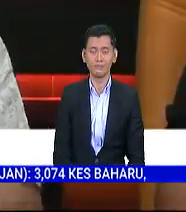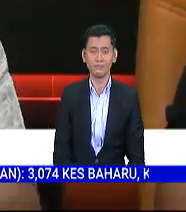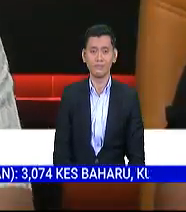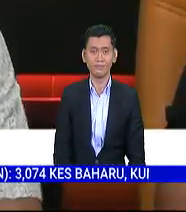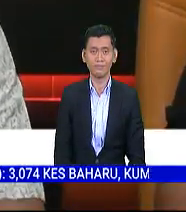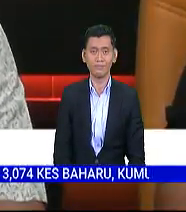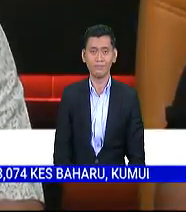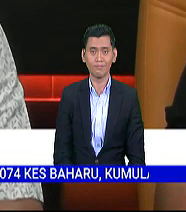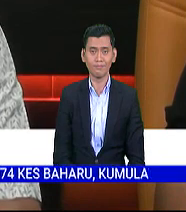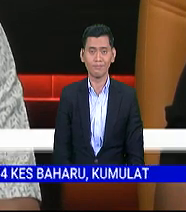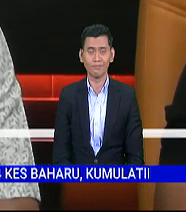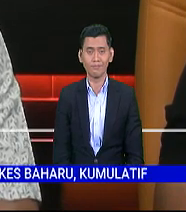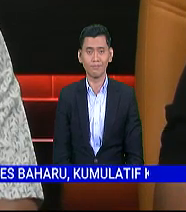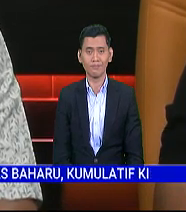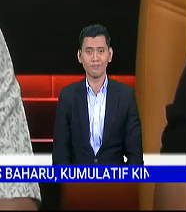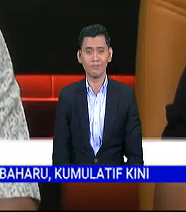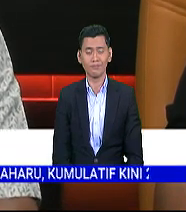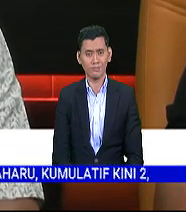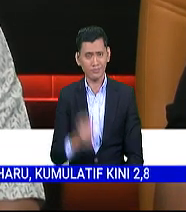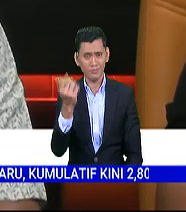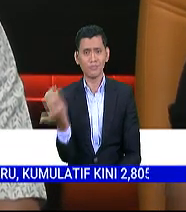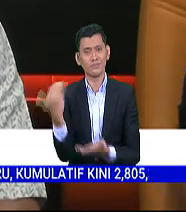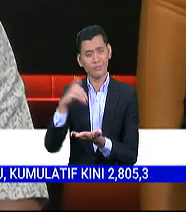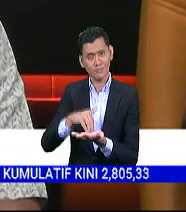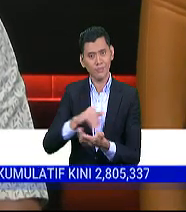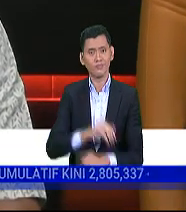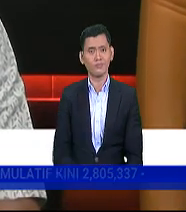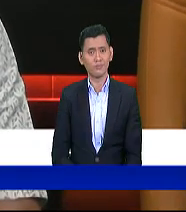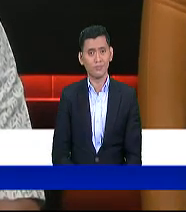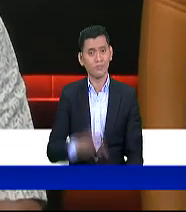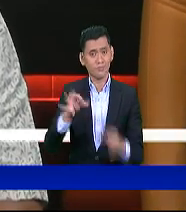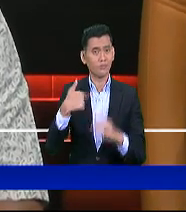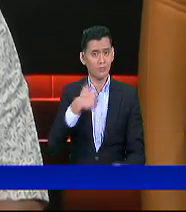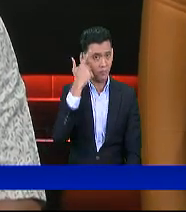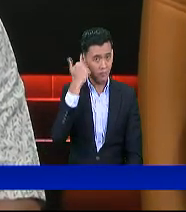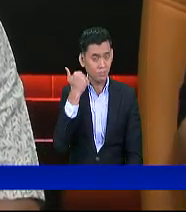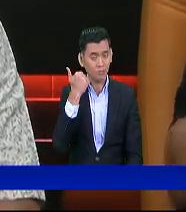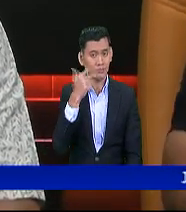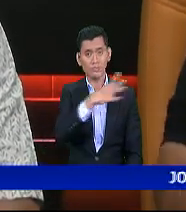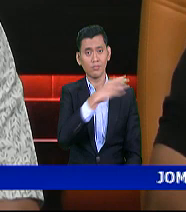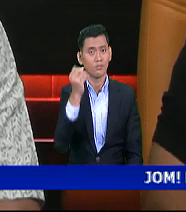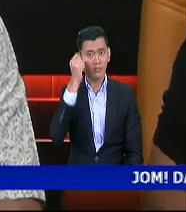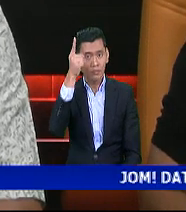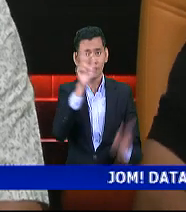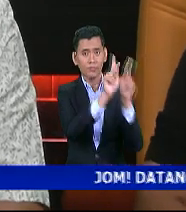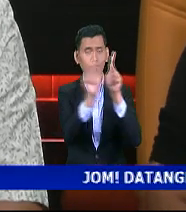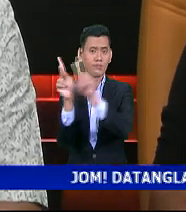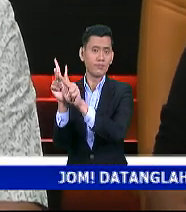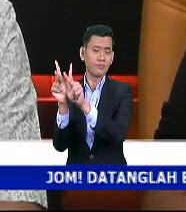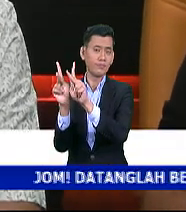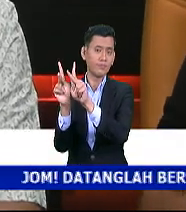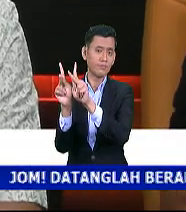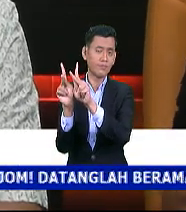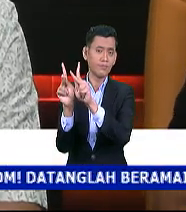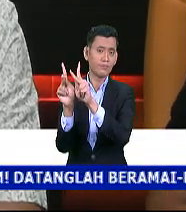Sampai penghujunglah. Tinggal sikit lagi, itu pun kalau kita tahu, kita faham bahawa kampung-kampung